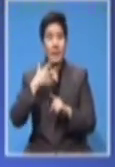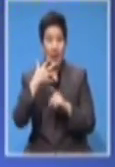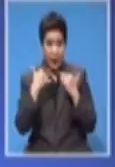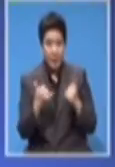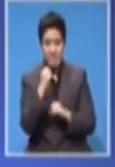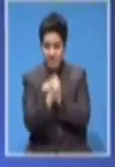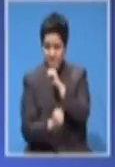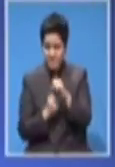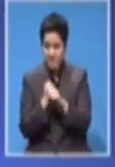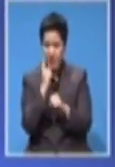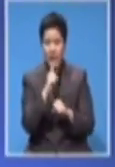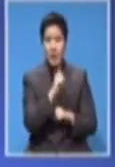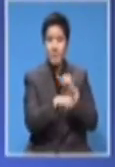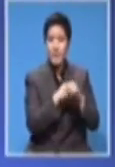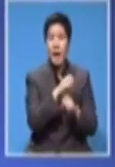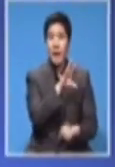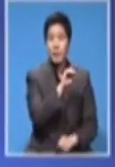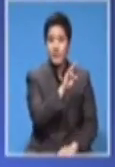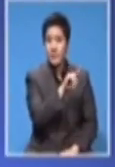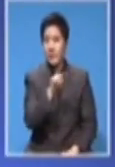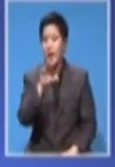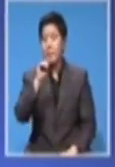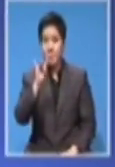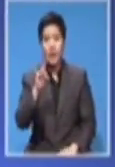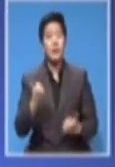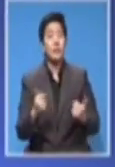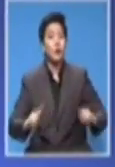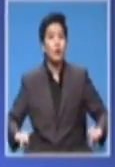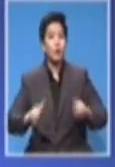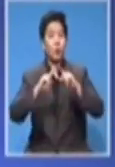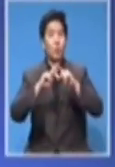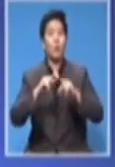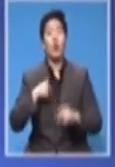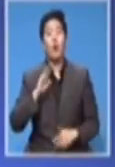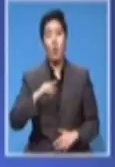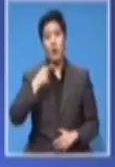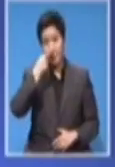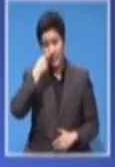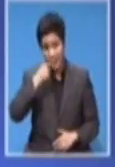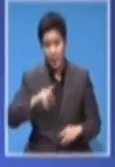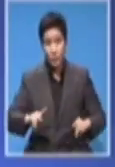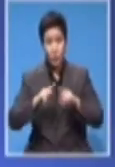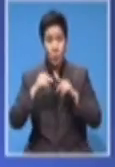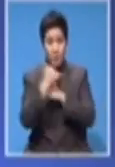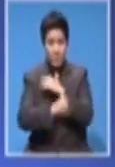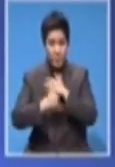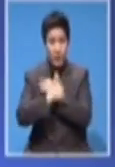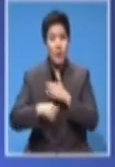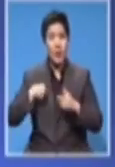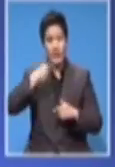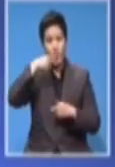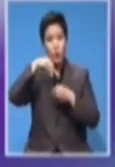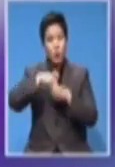ปีหนึ่งนะครับ57ถึง58กระทรวงการต่างประเทศโดยสถานเอกอัครทูตไทยณจุงกรุงจาการ์ตาและกรมการกงสุ